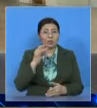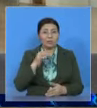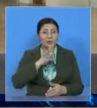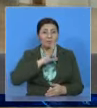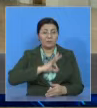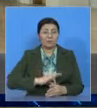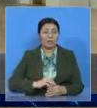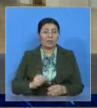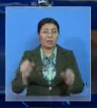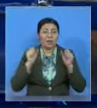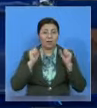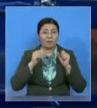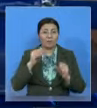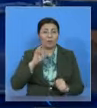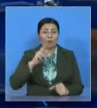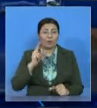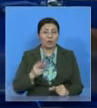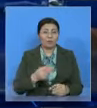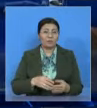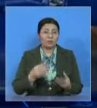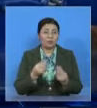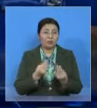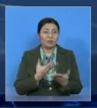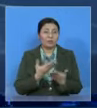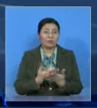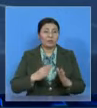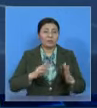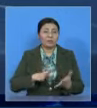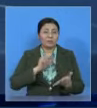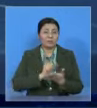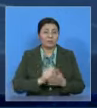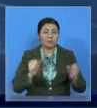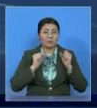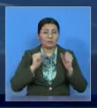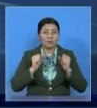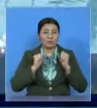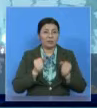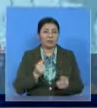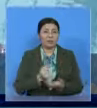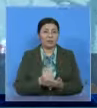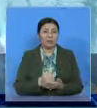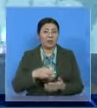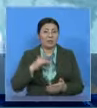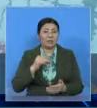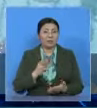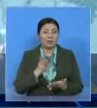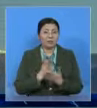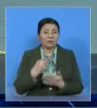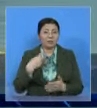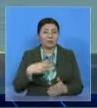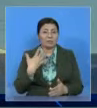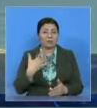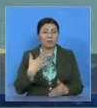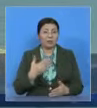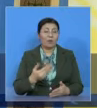эксплуатацию физкультурно-оздоровительный комплекс. Помимо игрового зала, условиями для занятий различными видами единоборств и тренажерки здесь функционирует